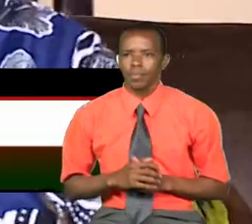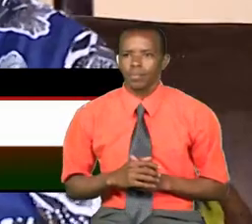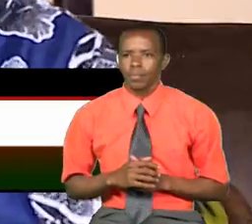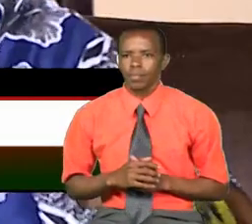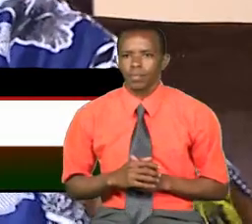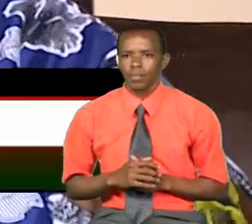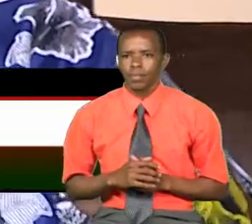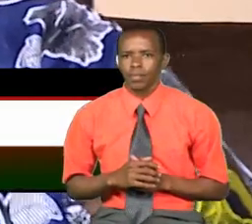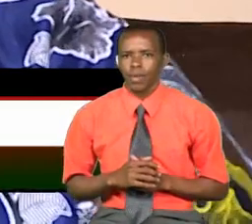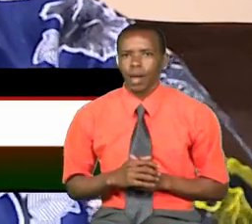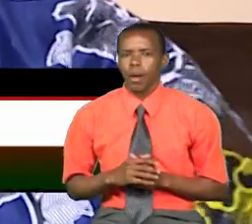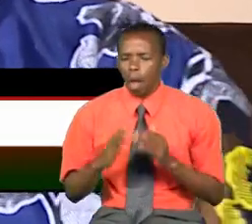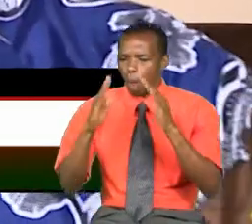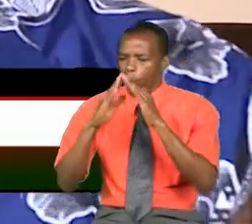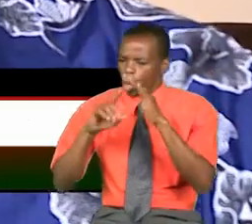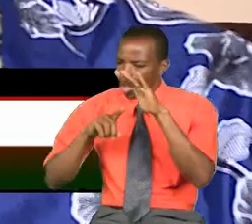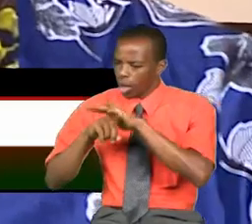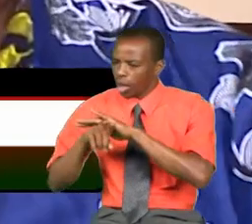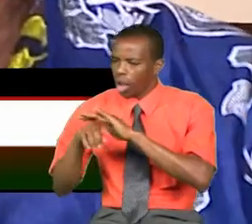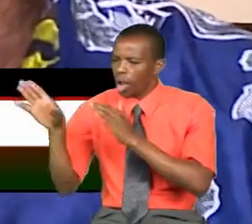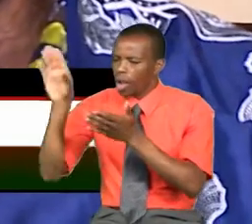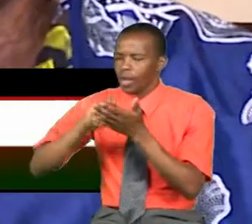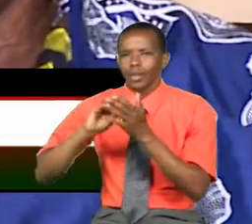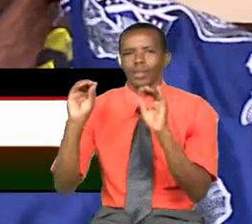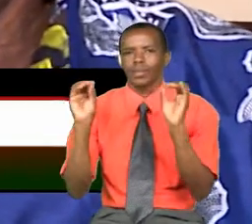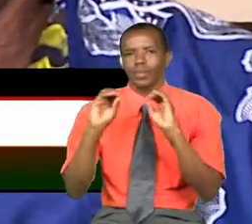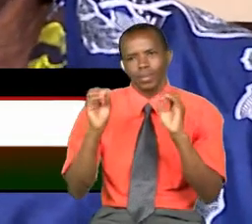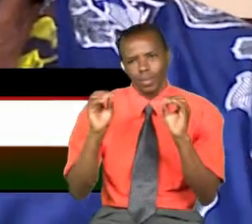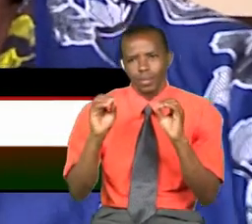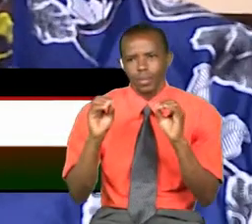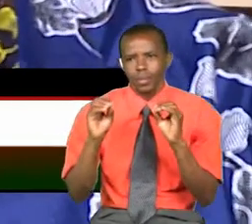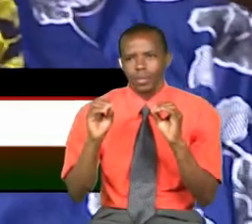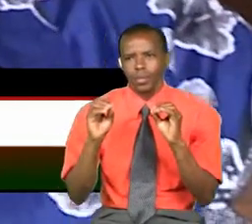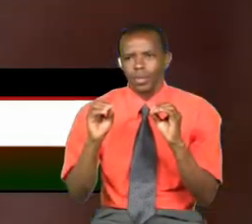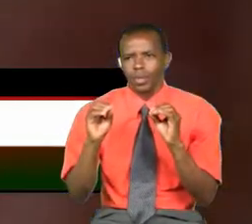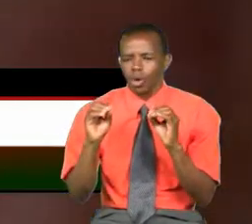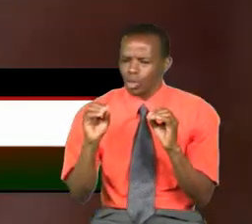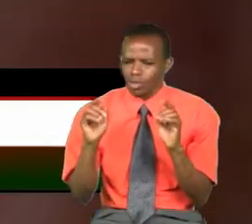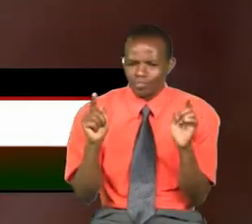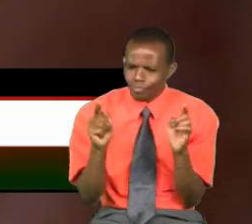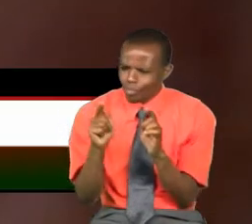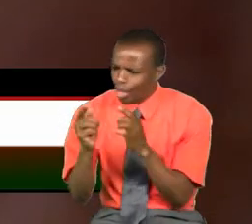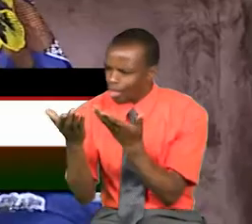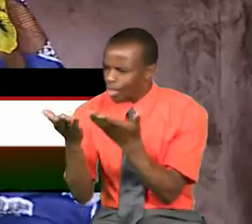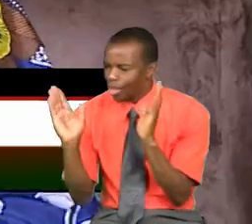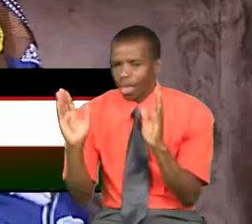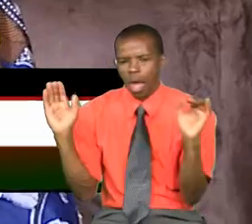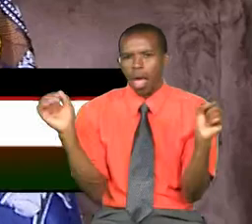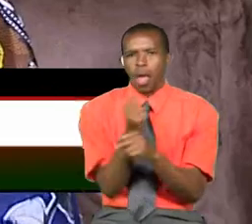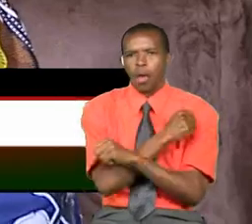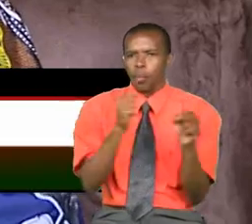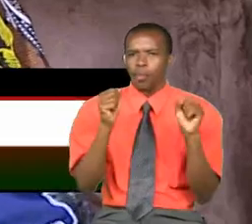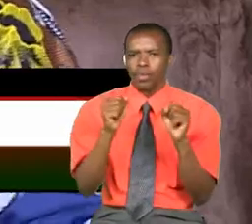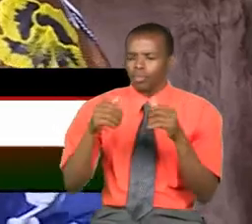Majengo siendi tena, majengo siendi tena, kuna ndogo ndogo wengi, sitaweza